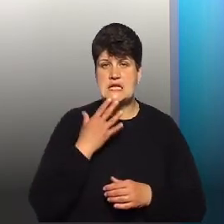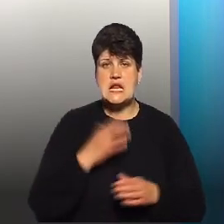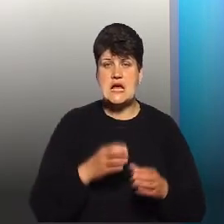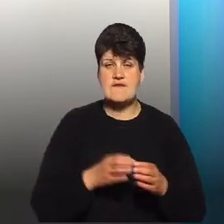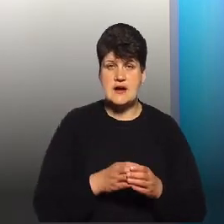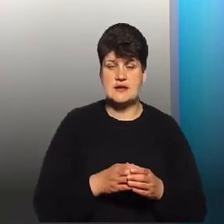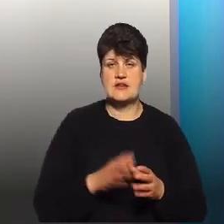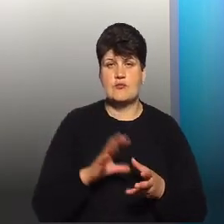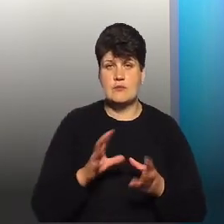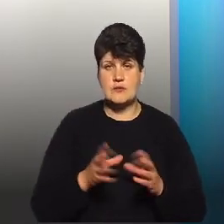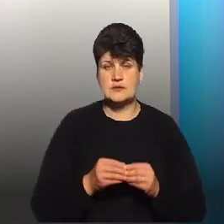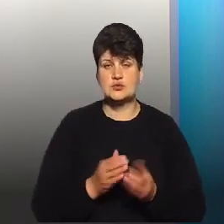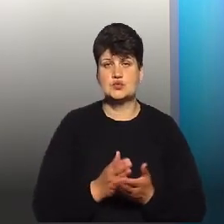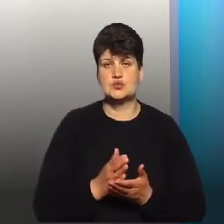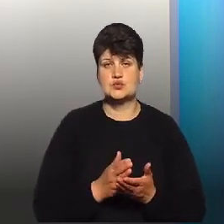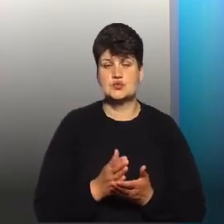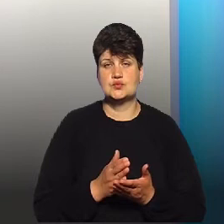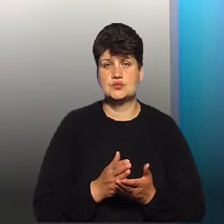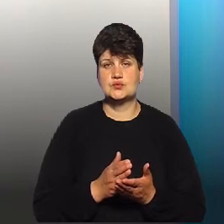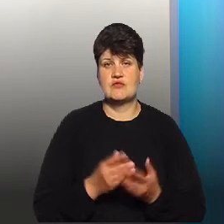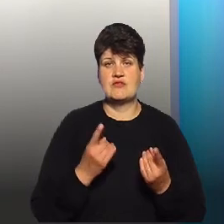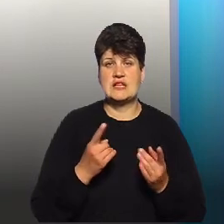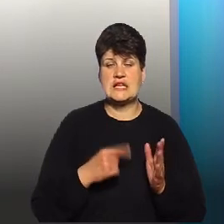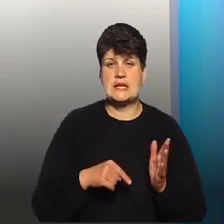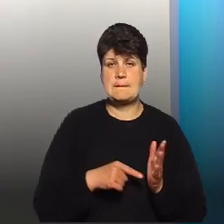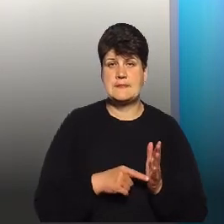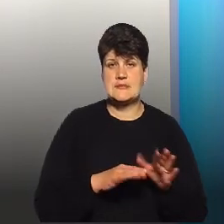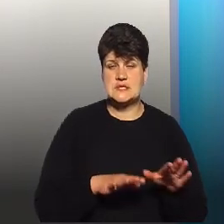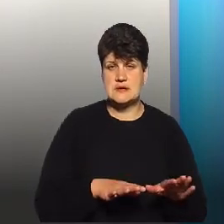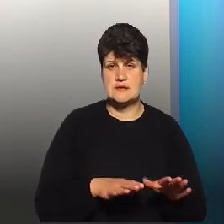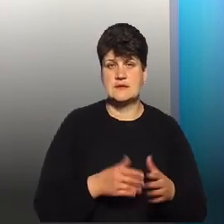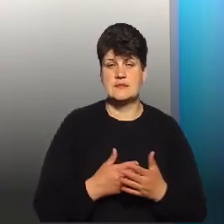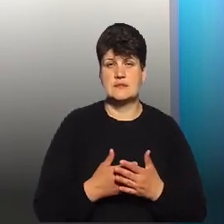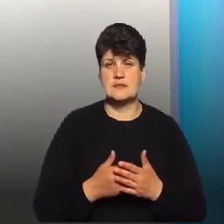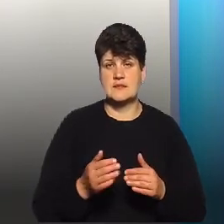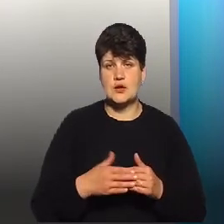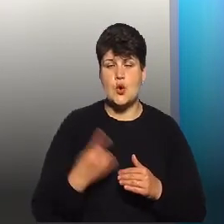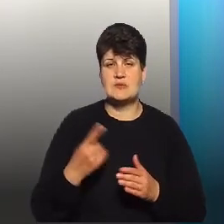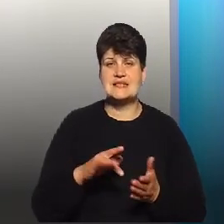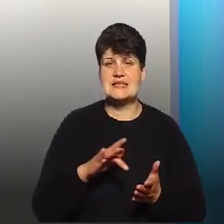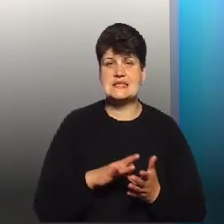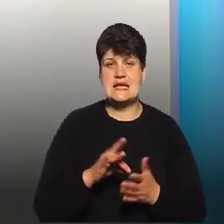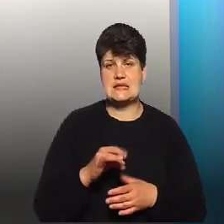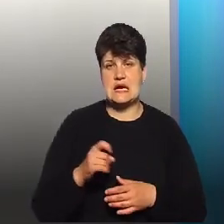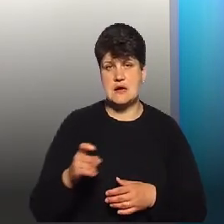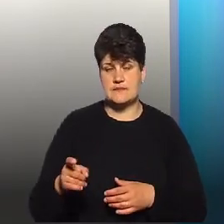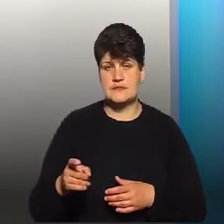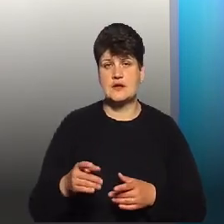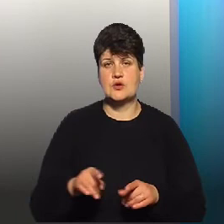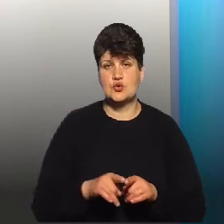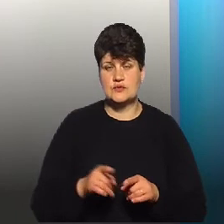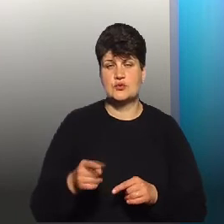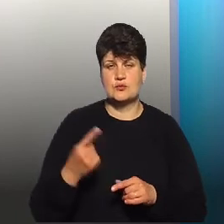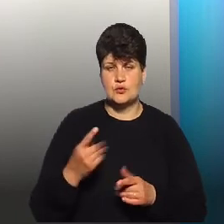принципі, проходять службу в великих місцях, як правило, в обласних центрах, теж в Тернопільщині є